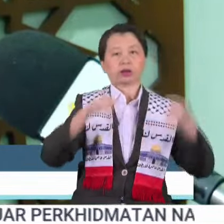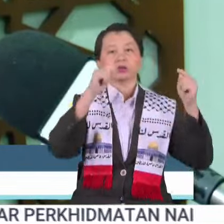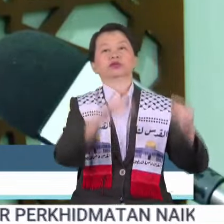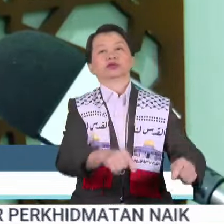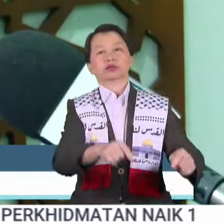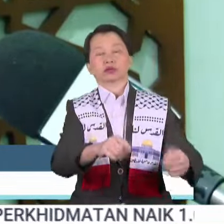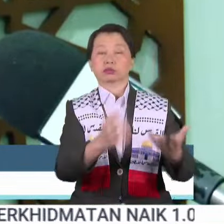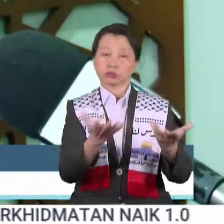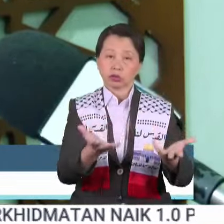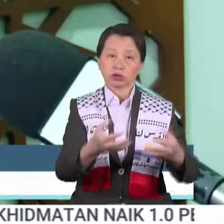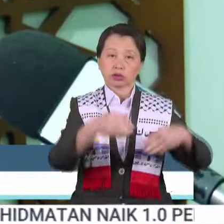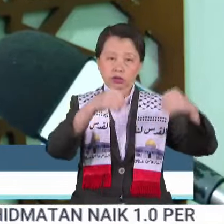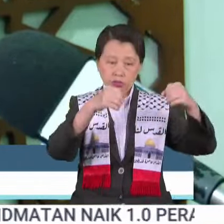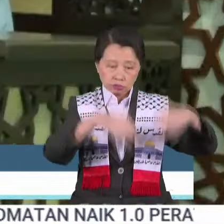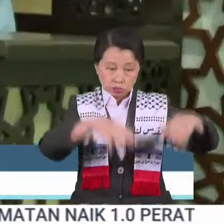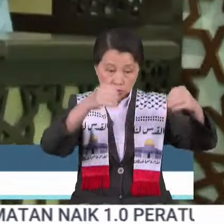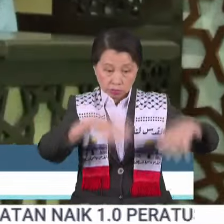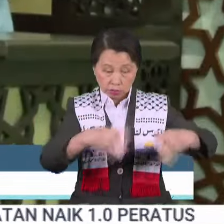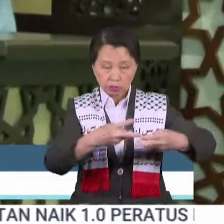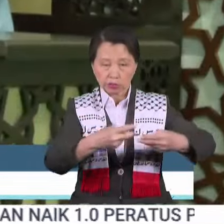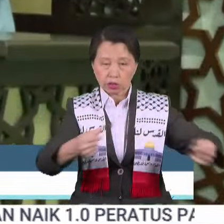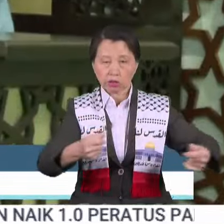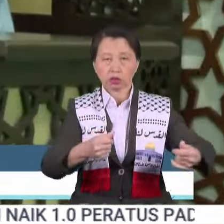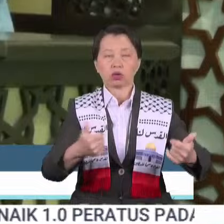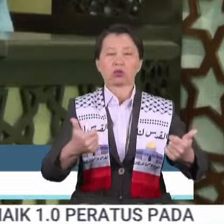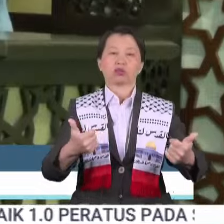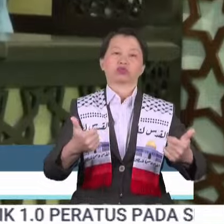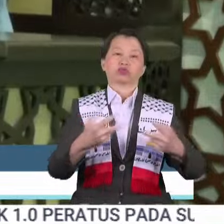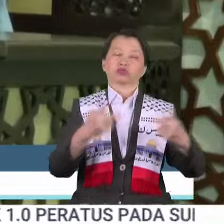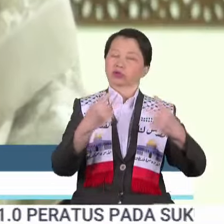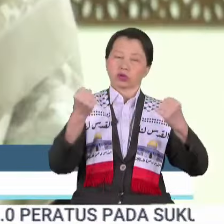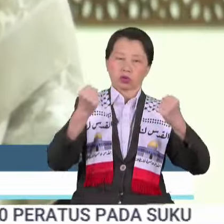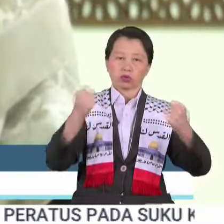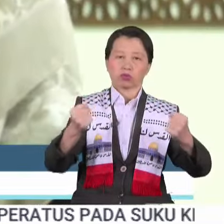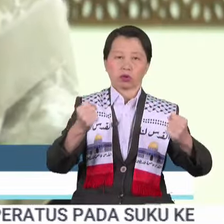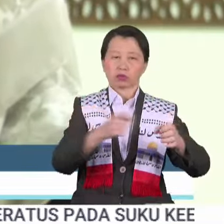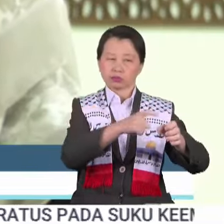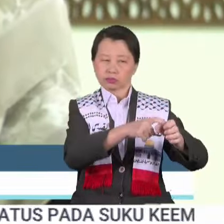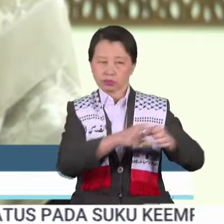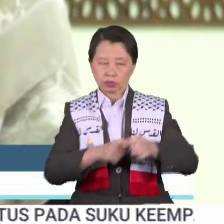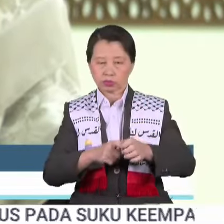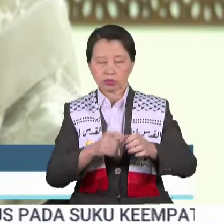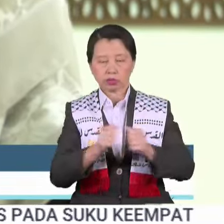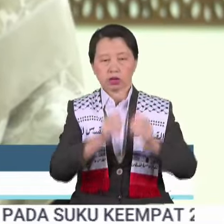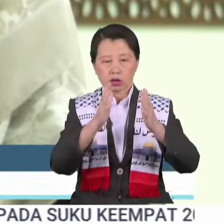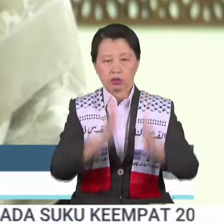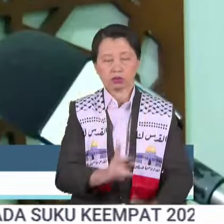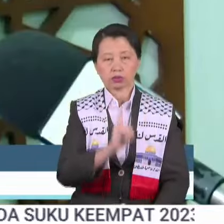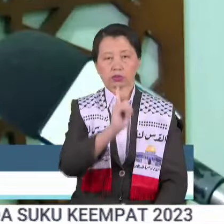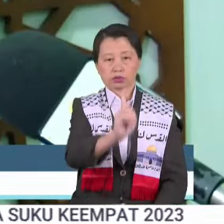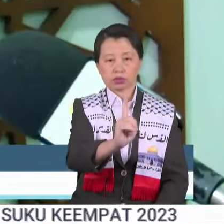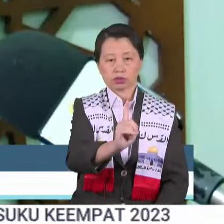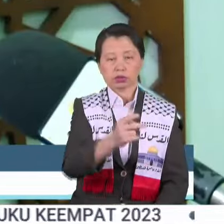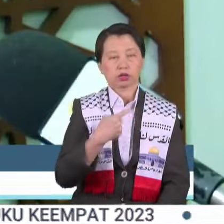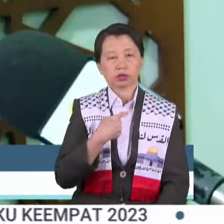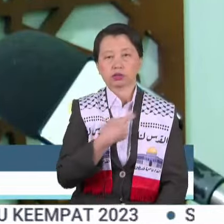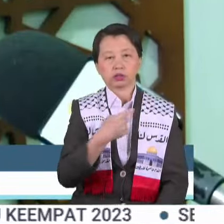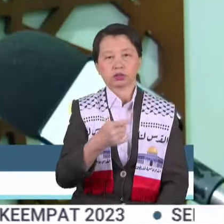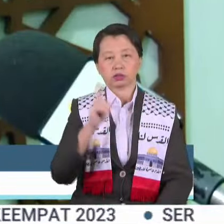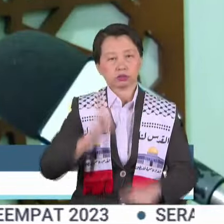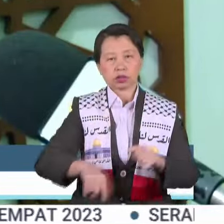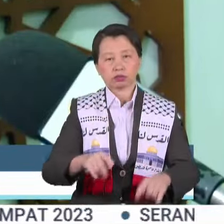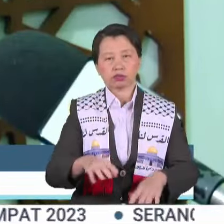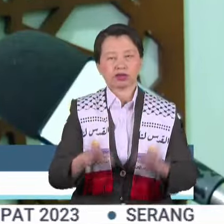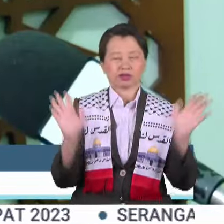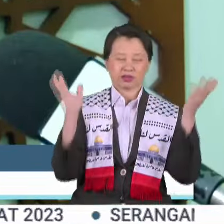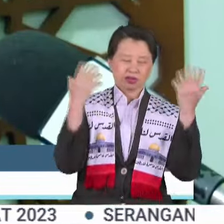Jadi keberkatan tanah tersebut masya-Allah memang sangat kuat kaitannya dengan orang Islam, dan kita tidak boleh